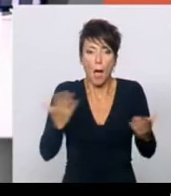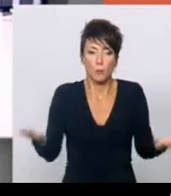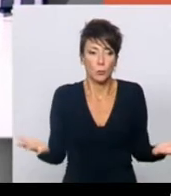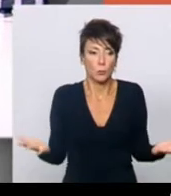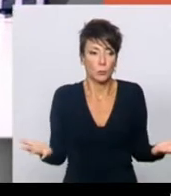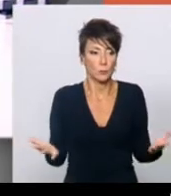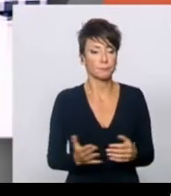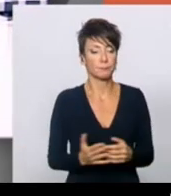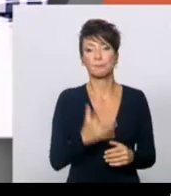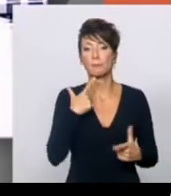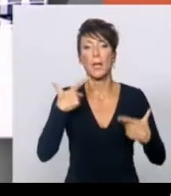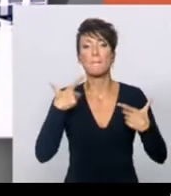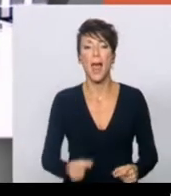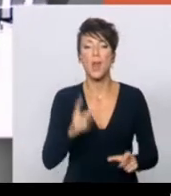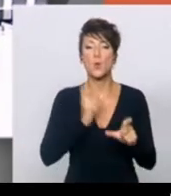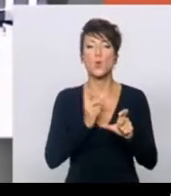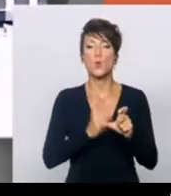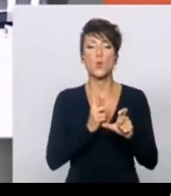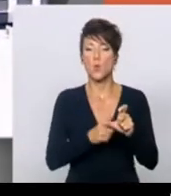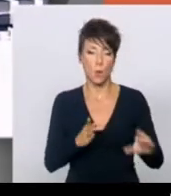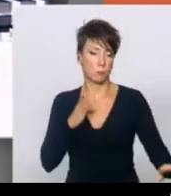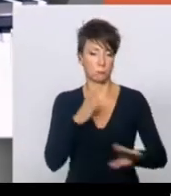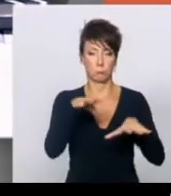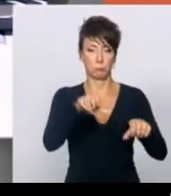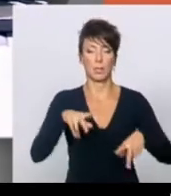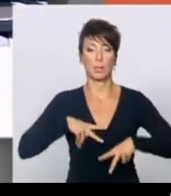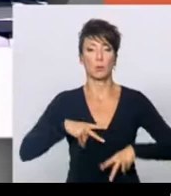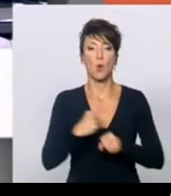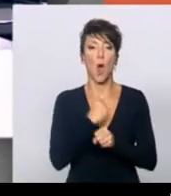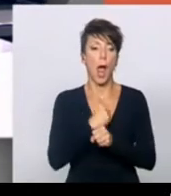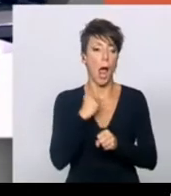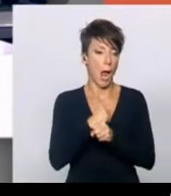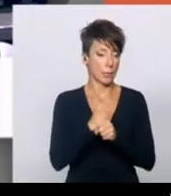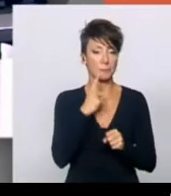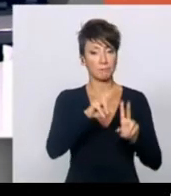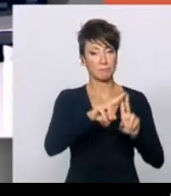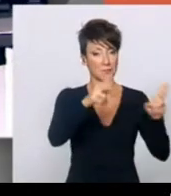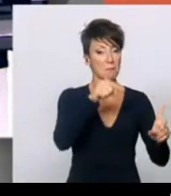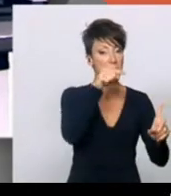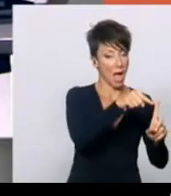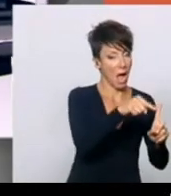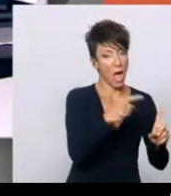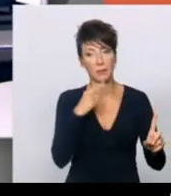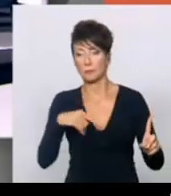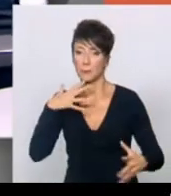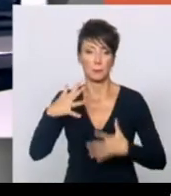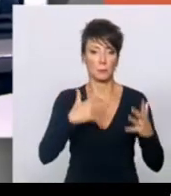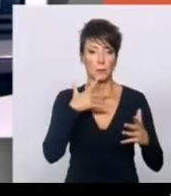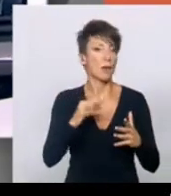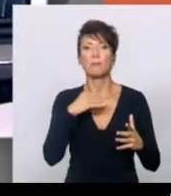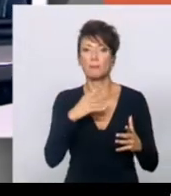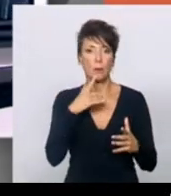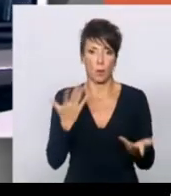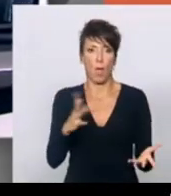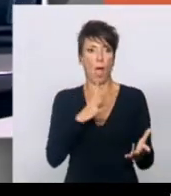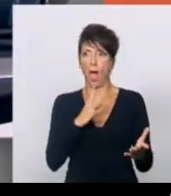Κατάληψη στο Υπουργείο Εργασίας πραγματοποίησαν μέλη του ΠΑΜΕ. Έξω από το Υπουργείο είχαμε ένταση ανάμεσα στους διαδηλωτές και έναν καταστηματάρχη, ο οποίος διαμαρτυρήθηκε για τα μεγάφωνα που έστησαν